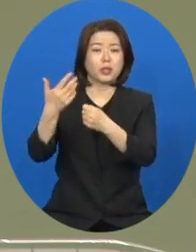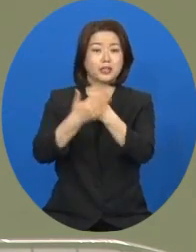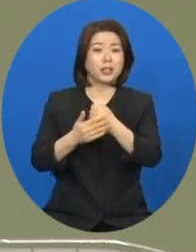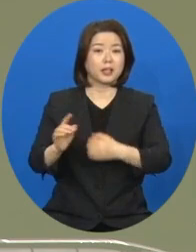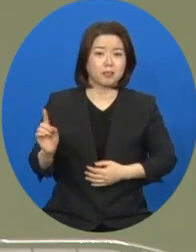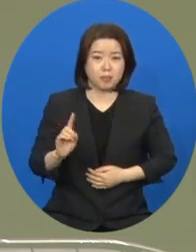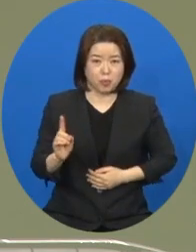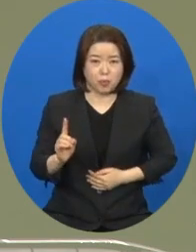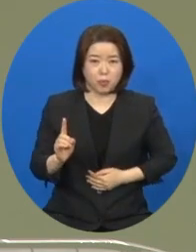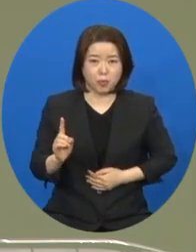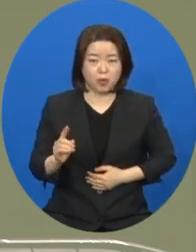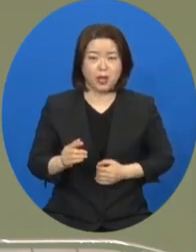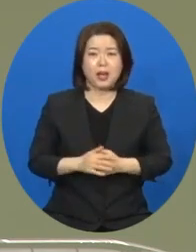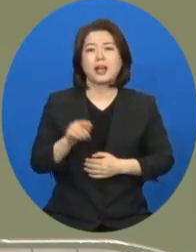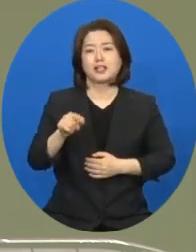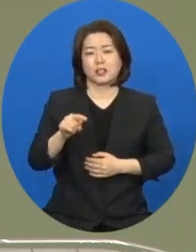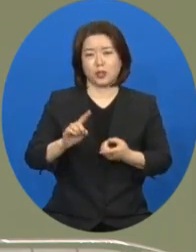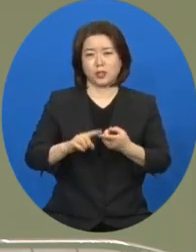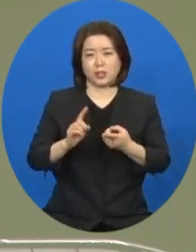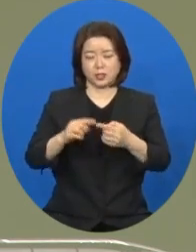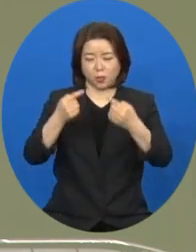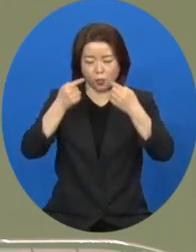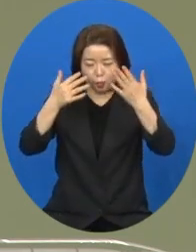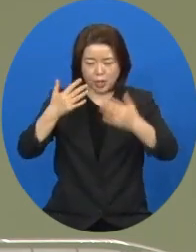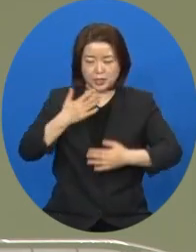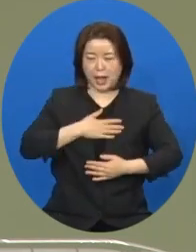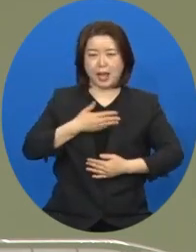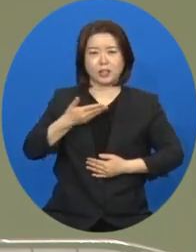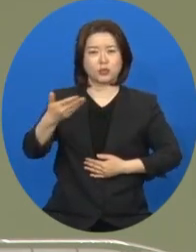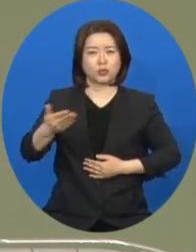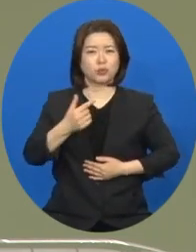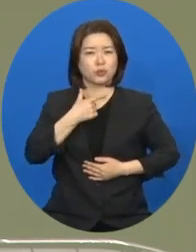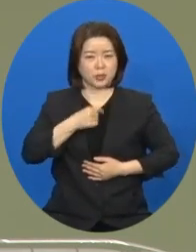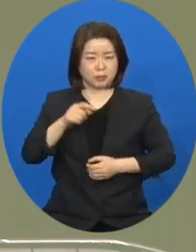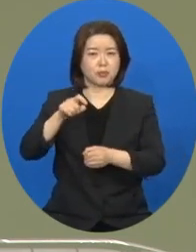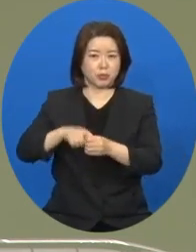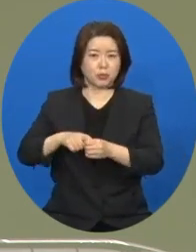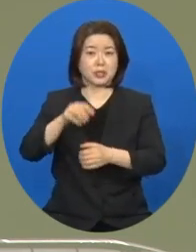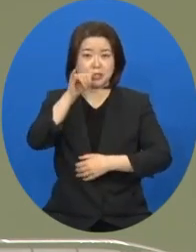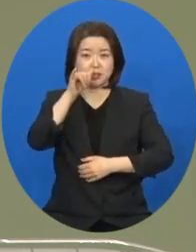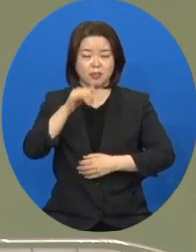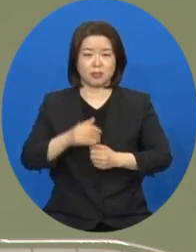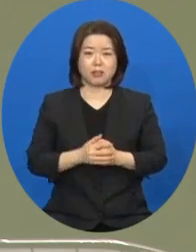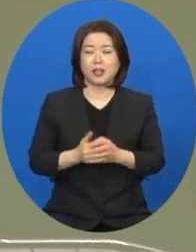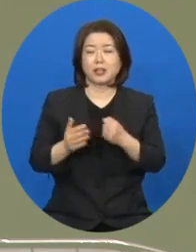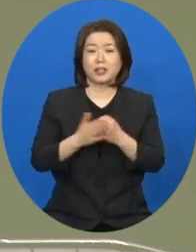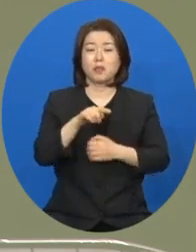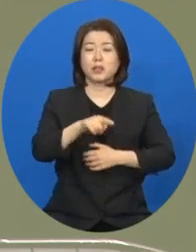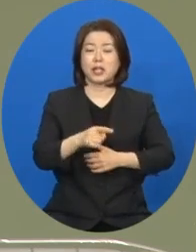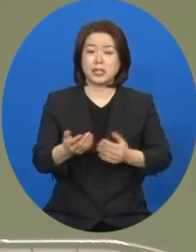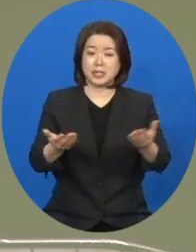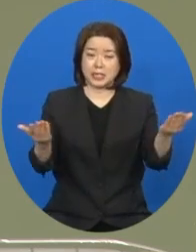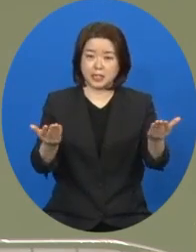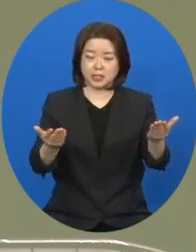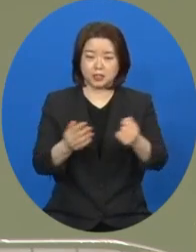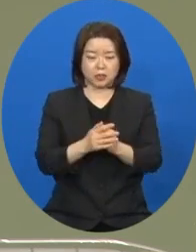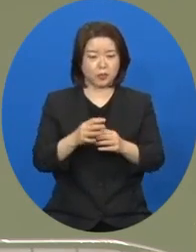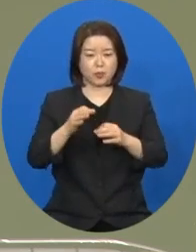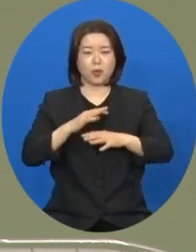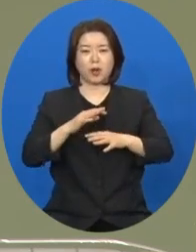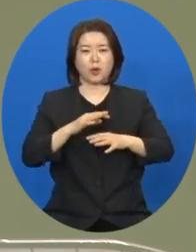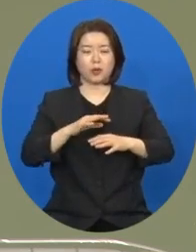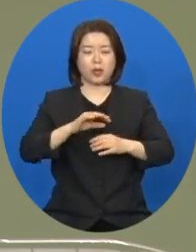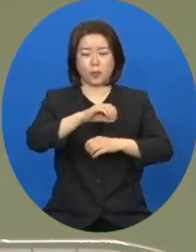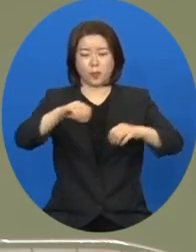뭔지 그걸 우리에게 알려주고 싶으셨어요. 그래서 이 사건을 놀랍게 쓰시고